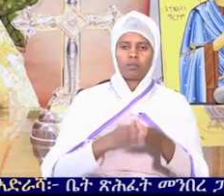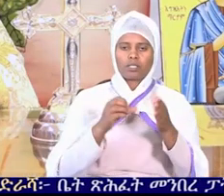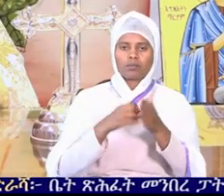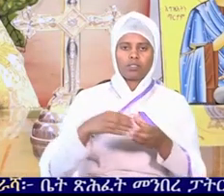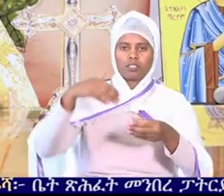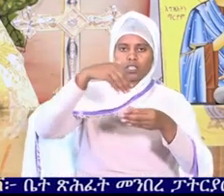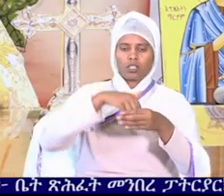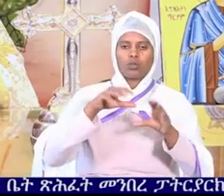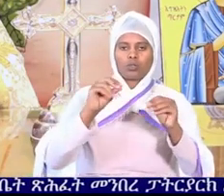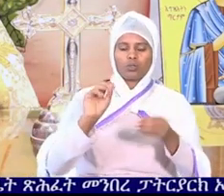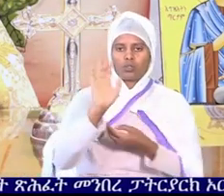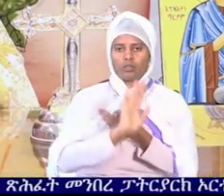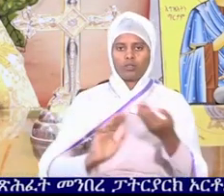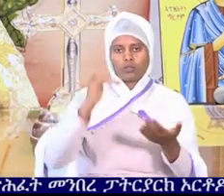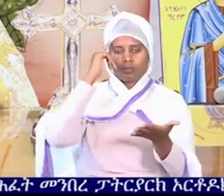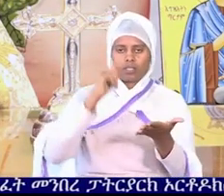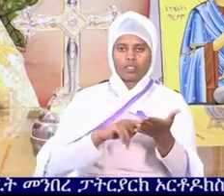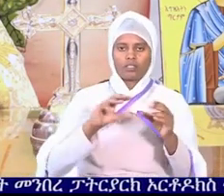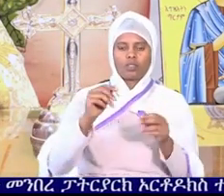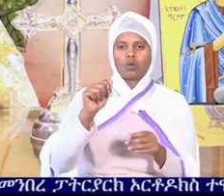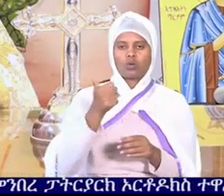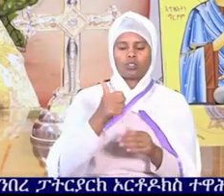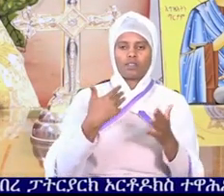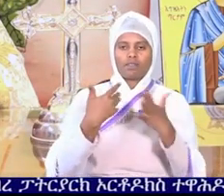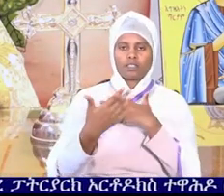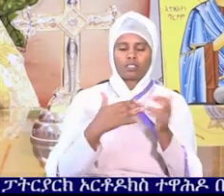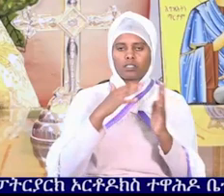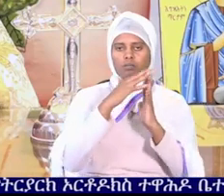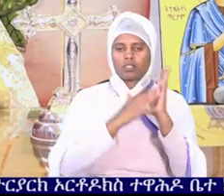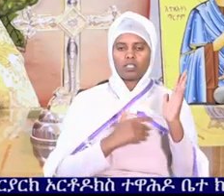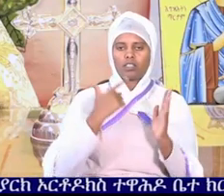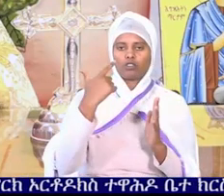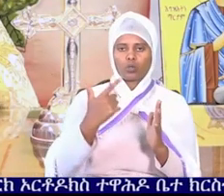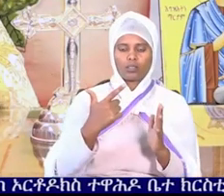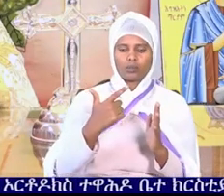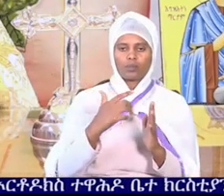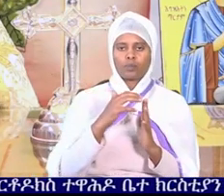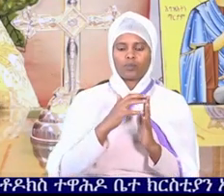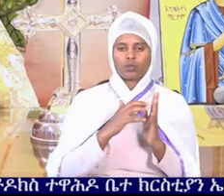أمركب سلزاتو إيو وريزة فترة معراف شوعاتة